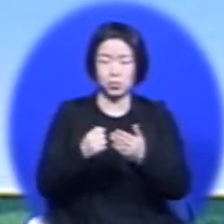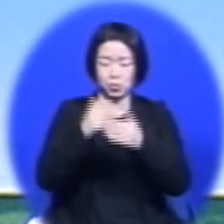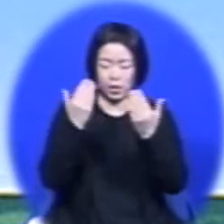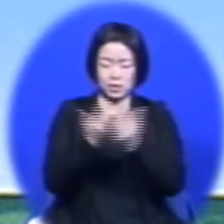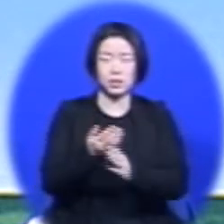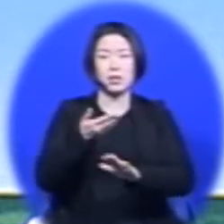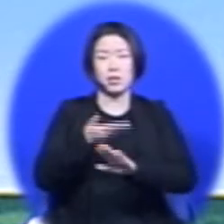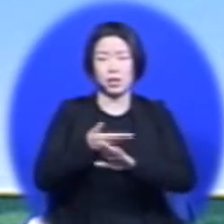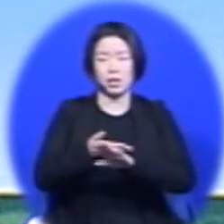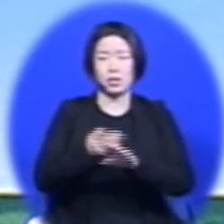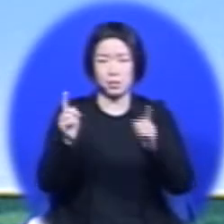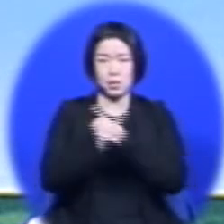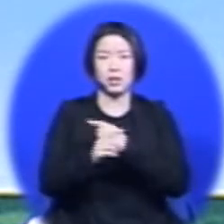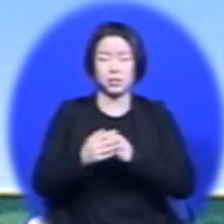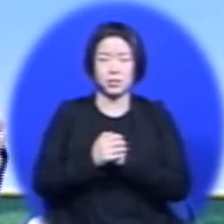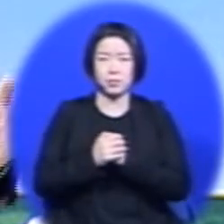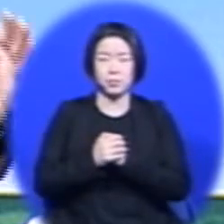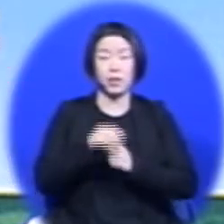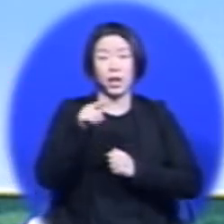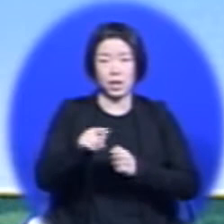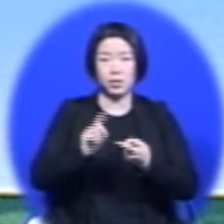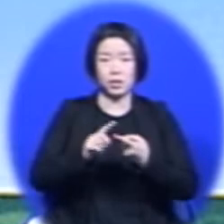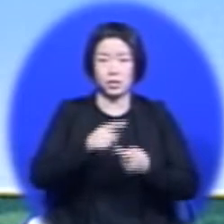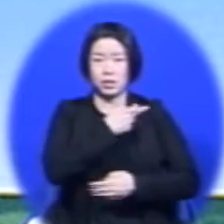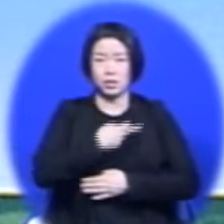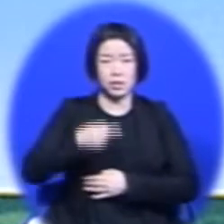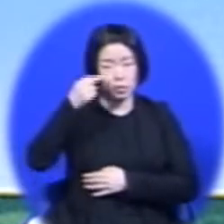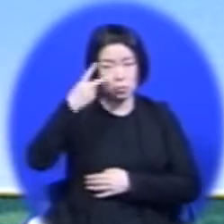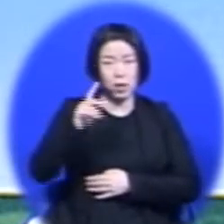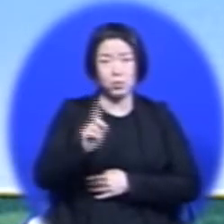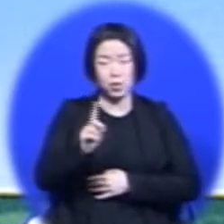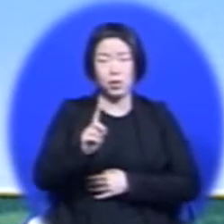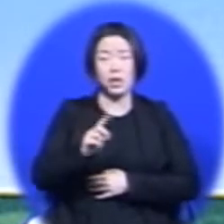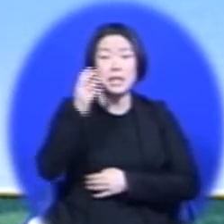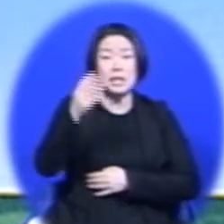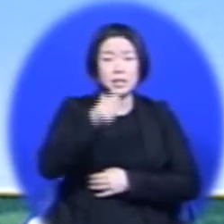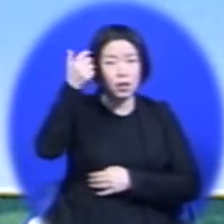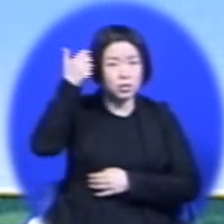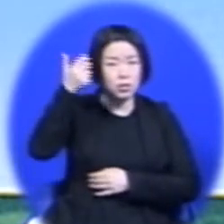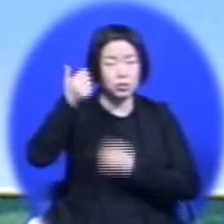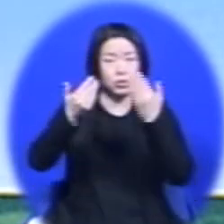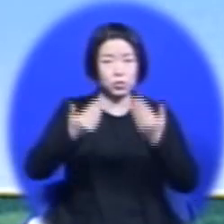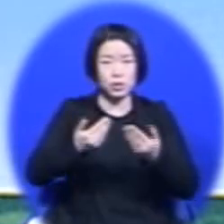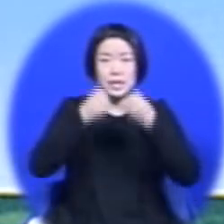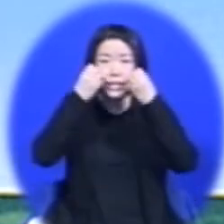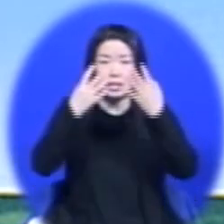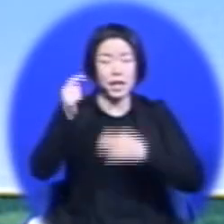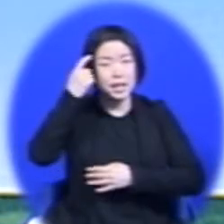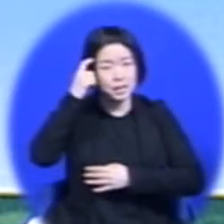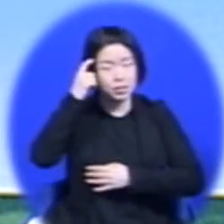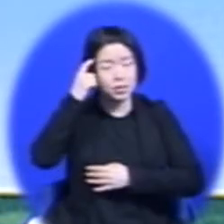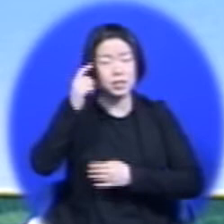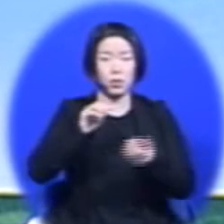버렸습니다. 이것을 사도 바울이 성령으로 주시는 새 정신이라고 그렇게